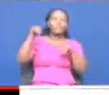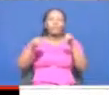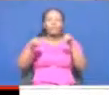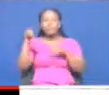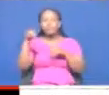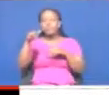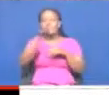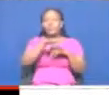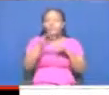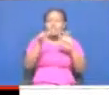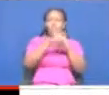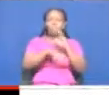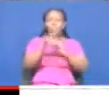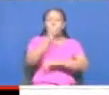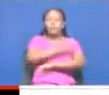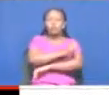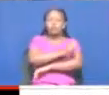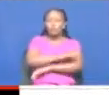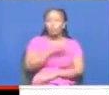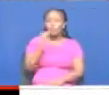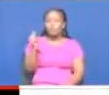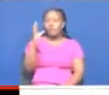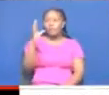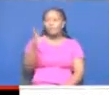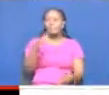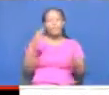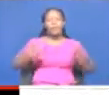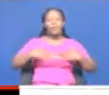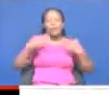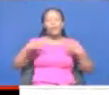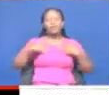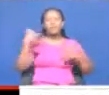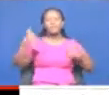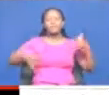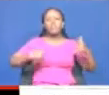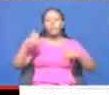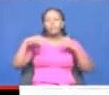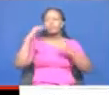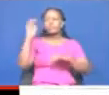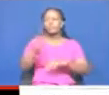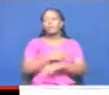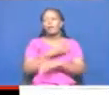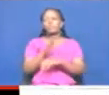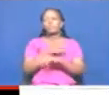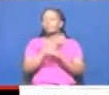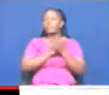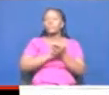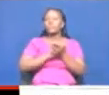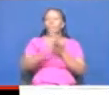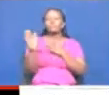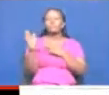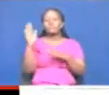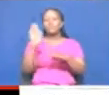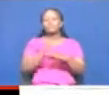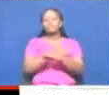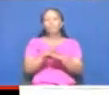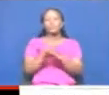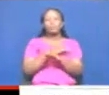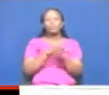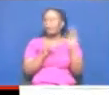msingi ya Kalou wakifurahia nyimbo zao. Sauti za nyororo zinasikika kutoka madarasa yao